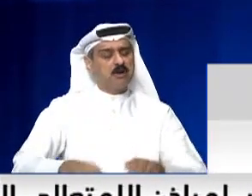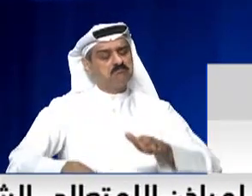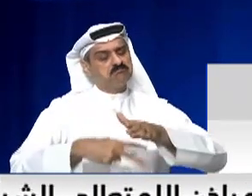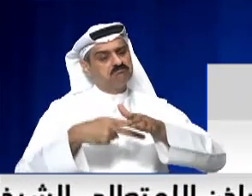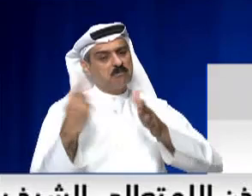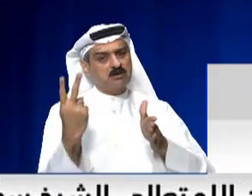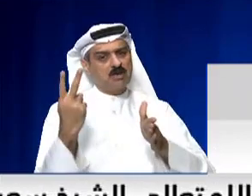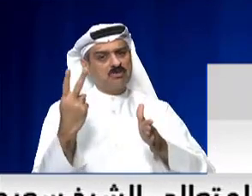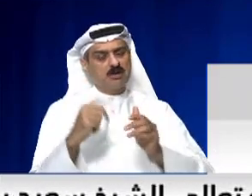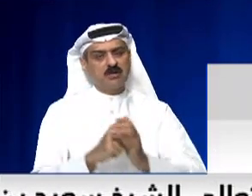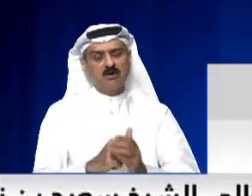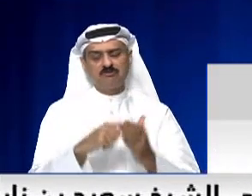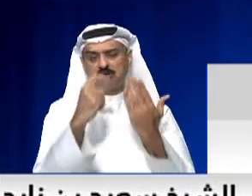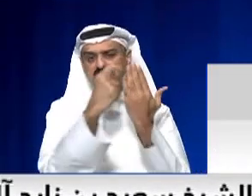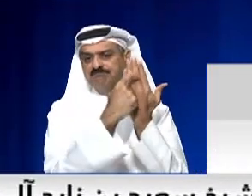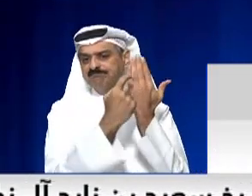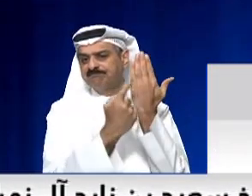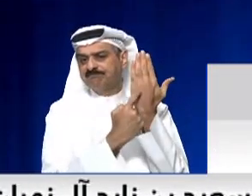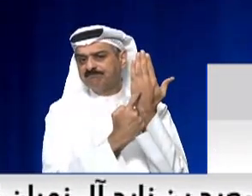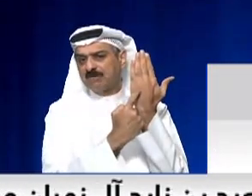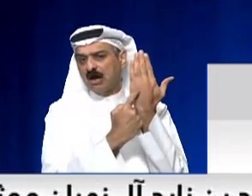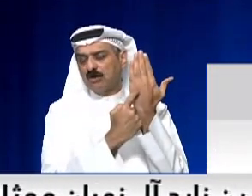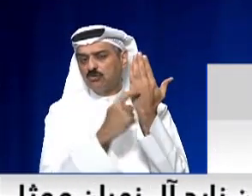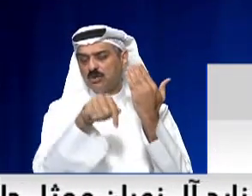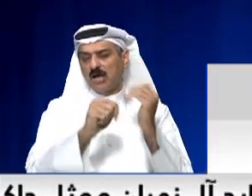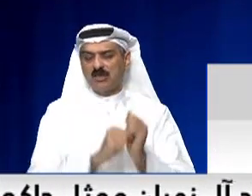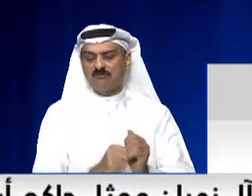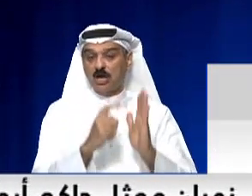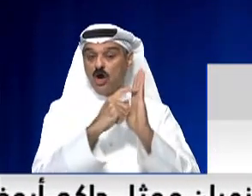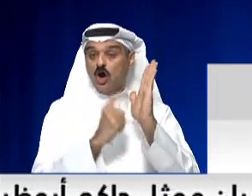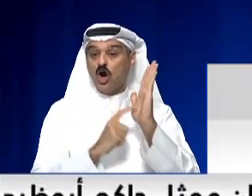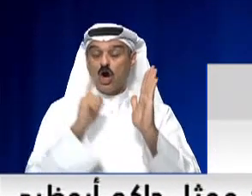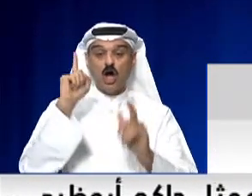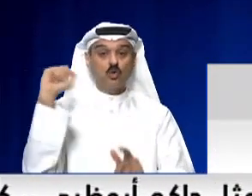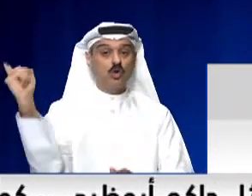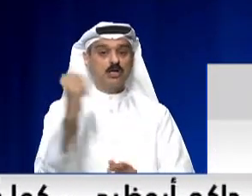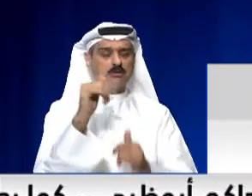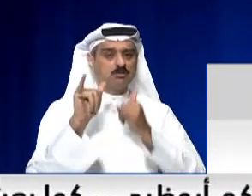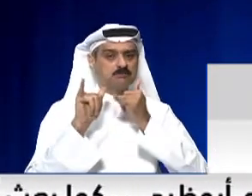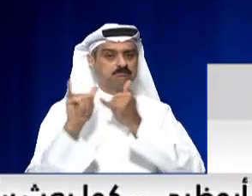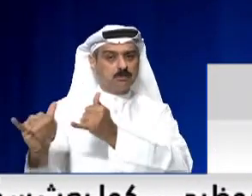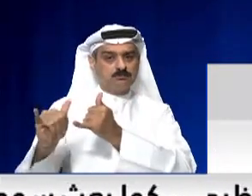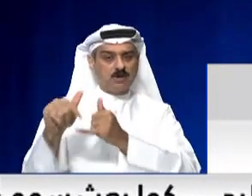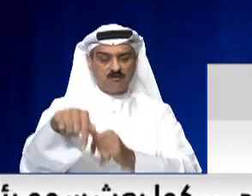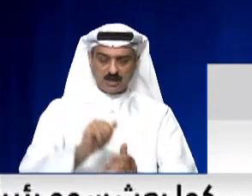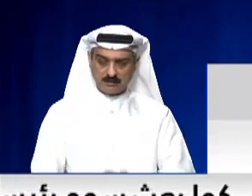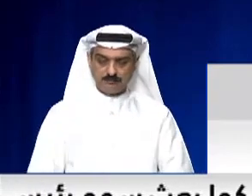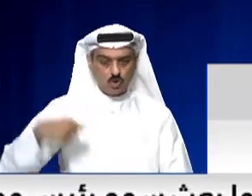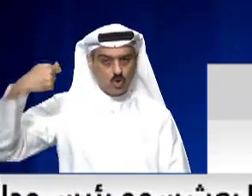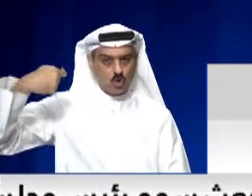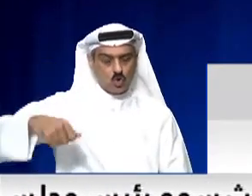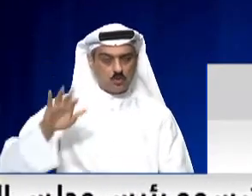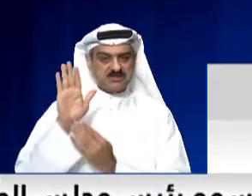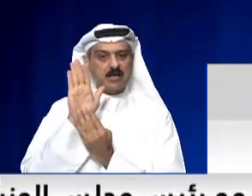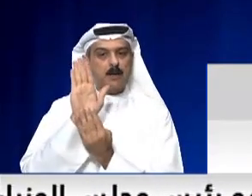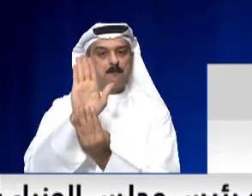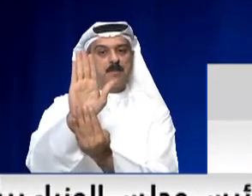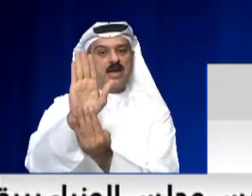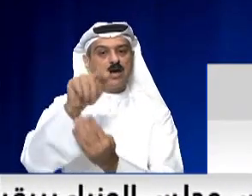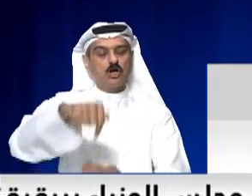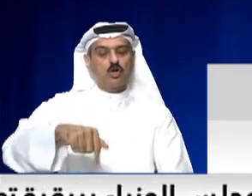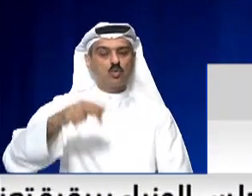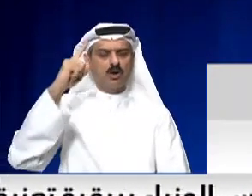وخرق مستمر للقانون الدولي الانساني والمواثيق الدوليه واكدت الوزاره في بيان لها اليوم